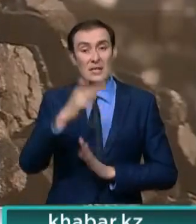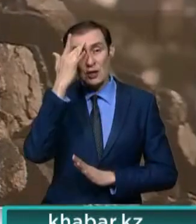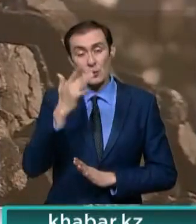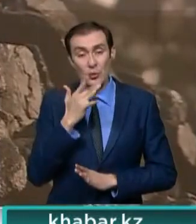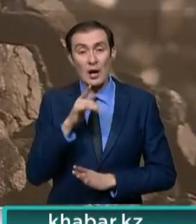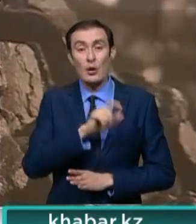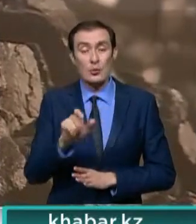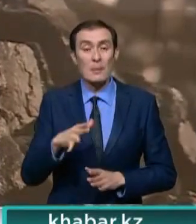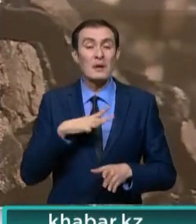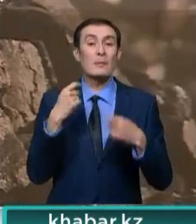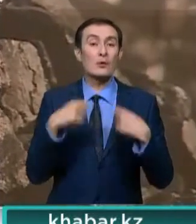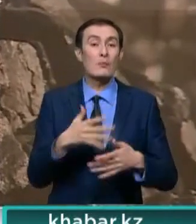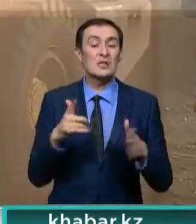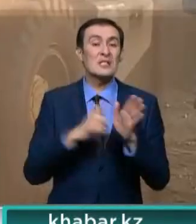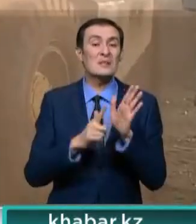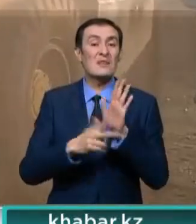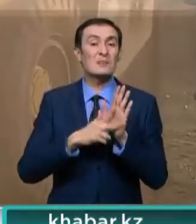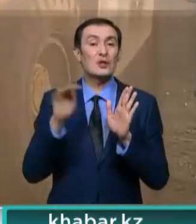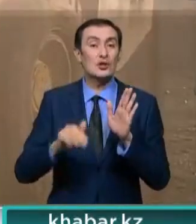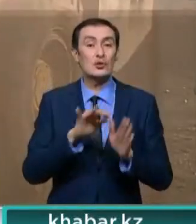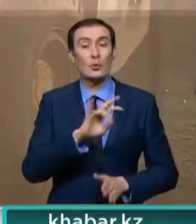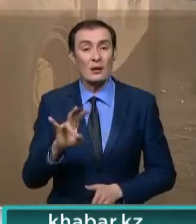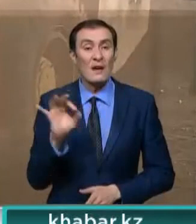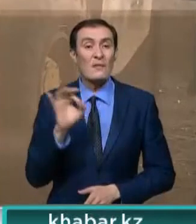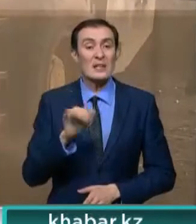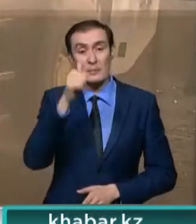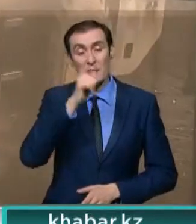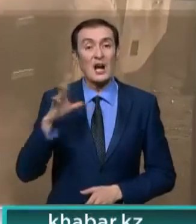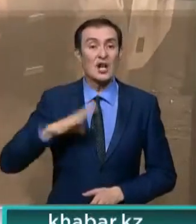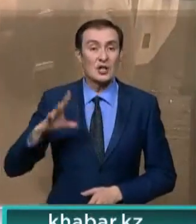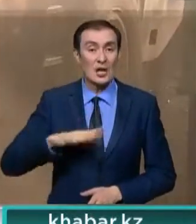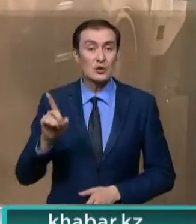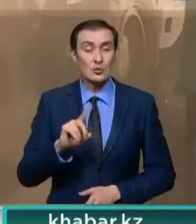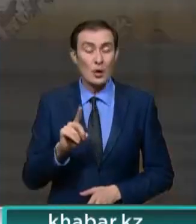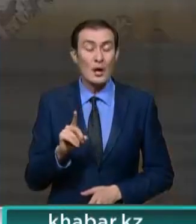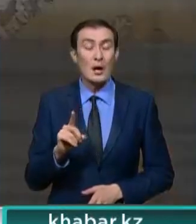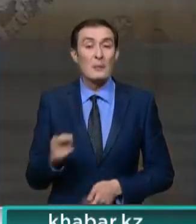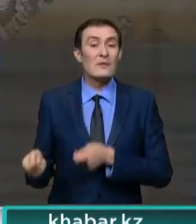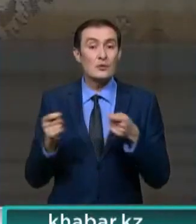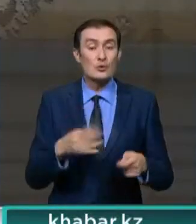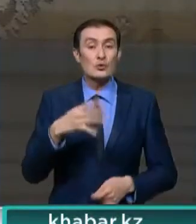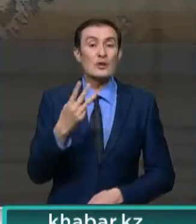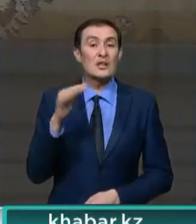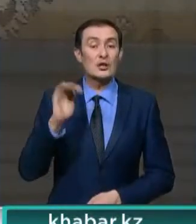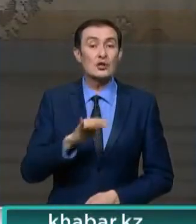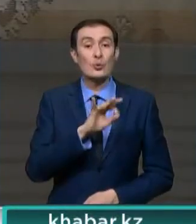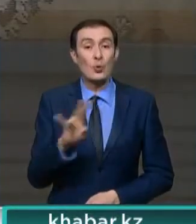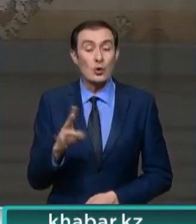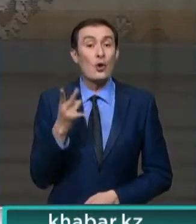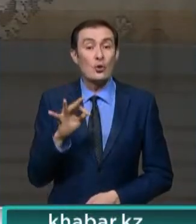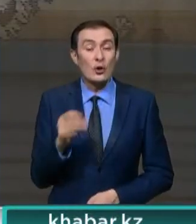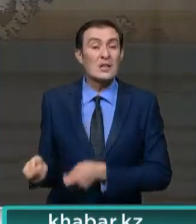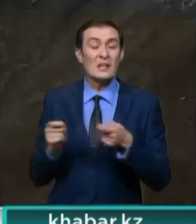года горожанам уже реализовали больше 78 тысяч. В октябре ожидалась остальная партия в 43 тысячи тонн,